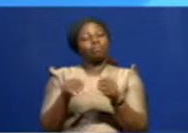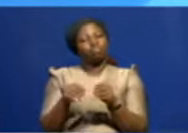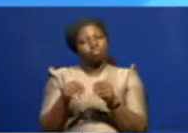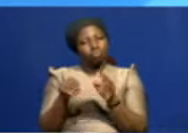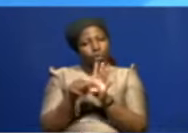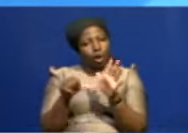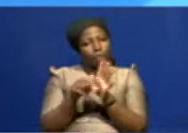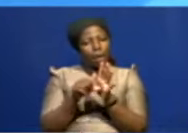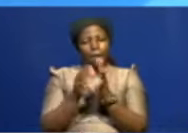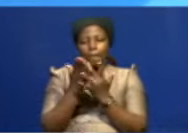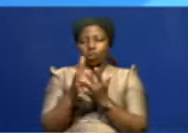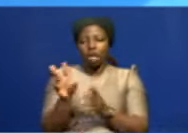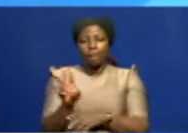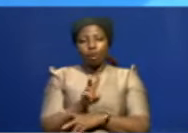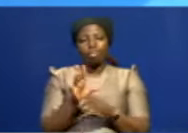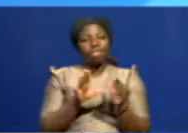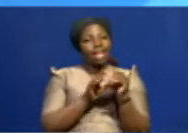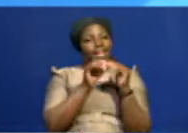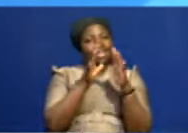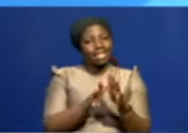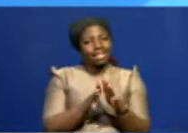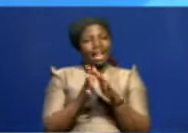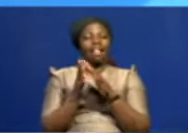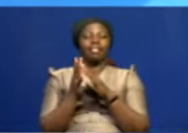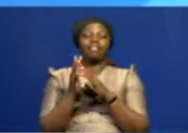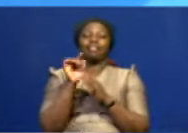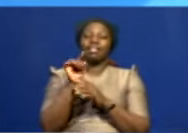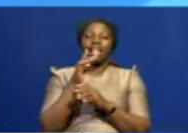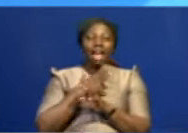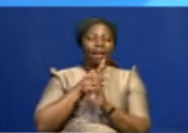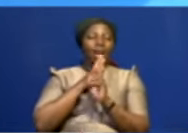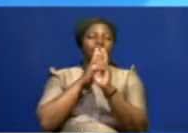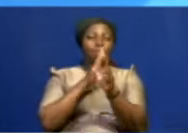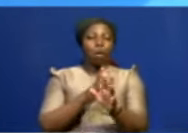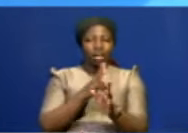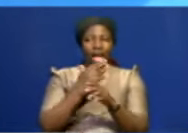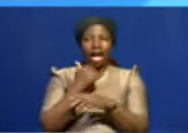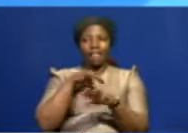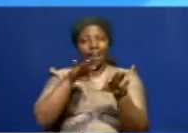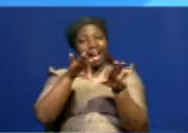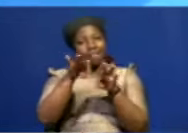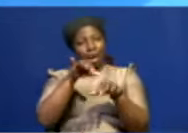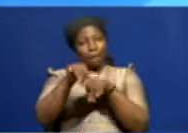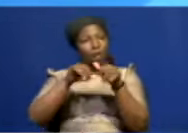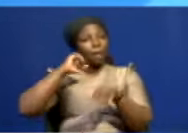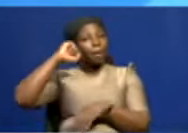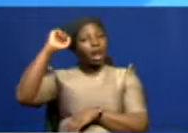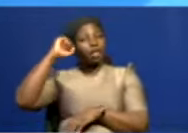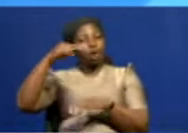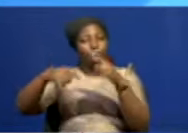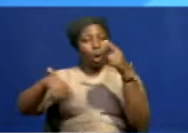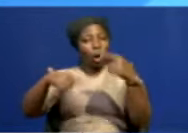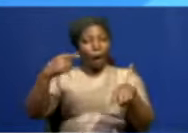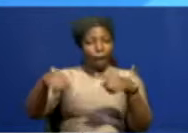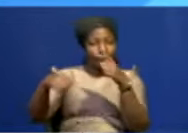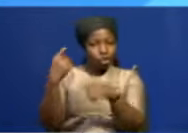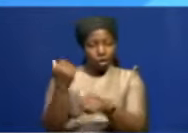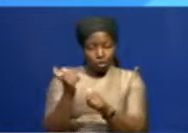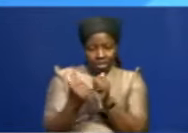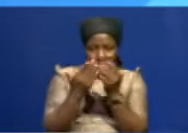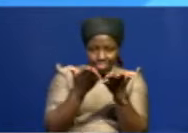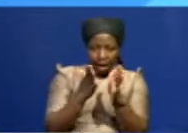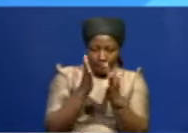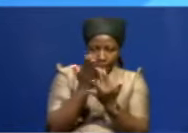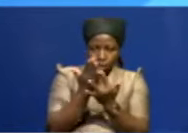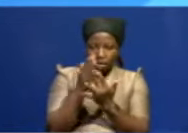wetu Abdi Aziz Hashim anatupakulia ripoti ya ushindani wa kisiasa unaotokota baina ya Hassan Omar